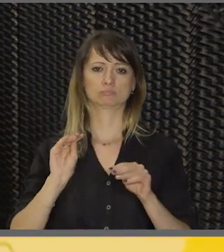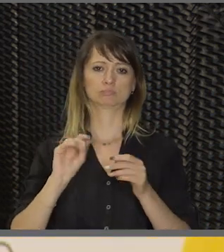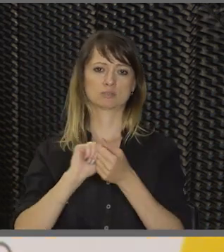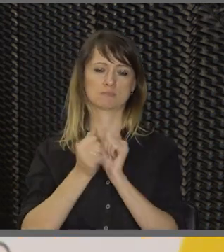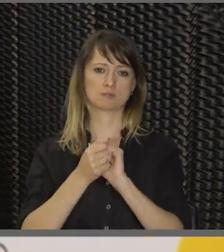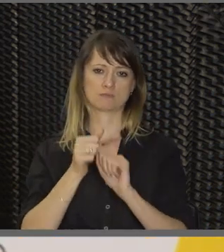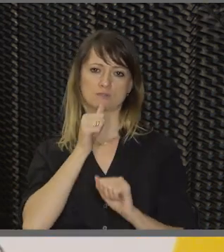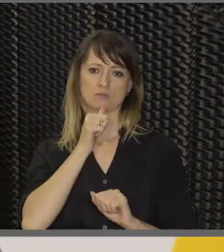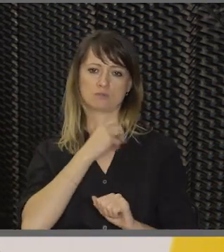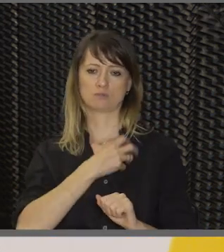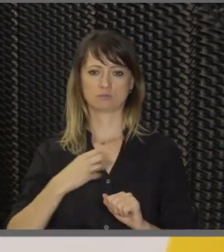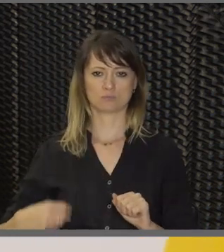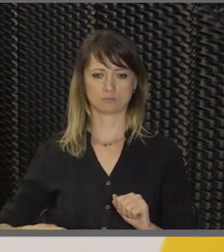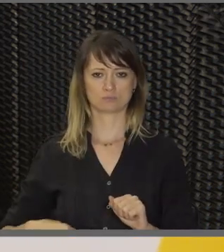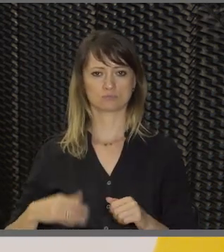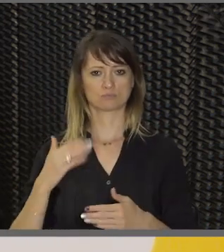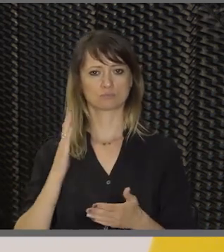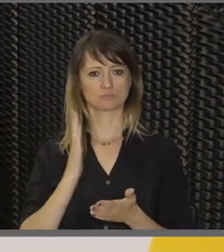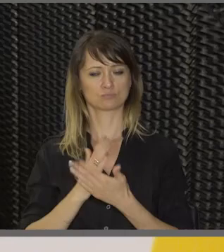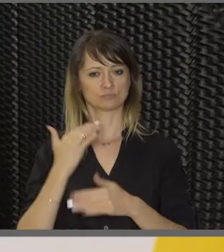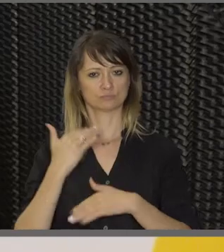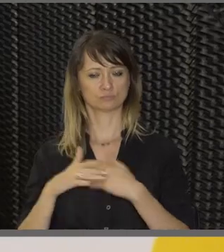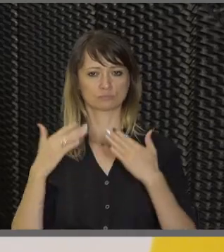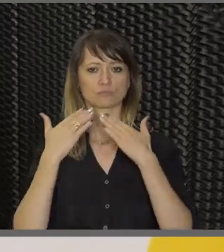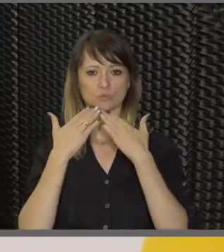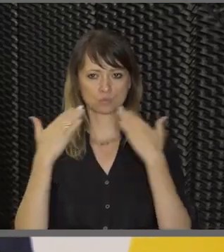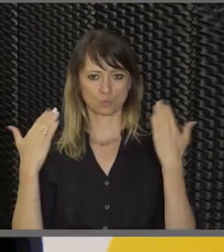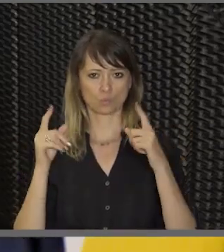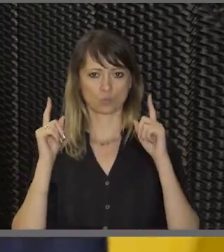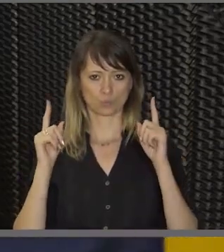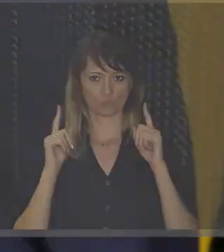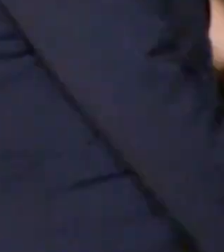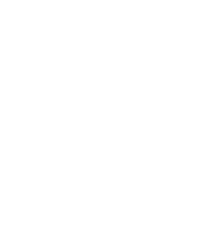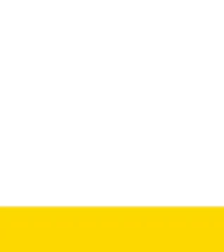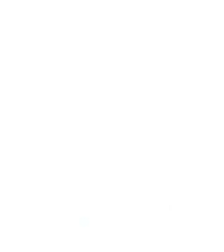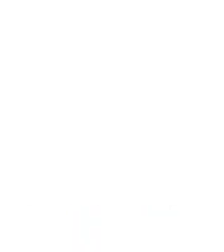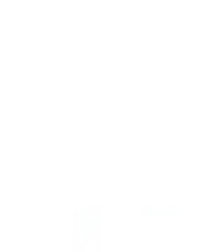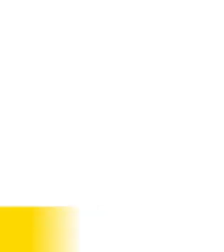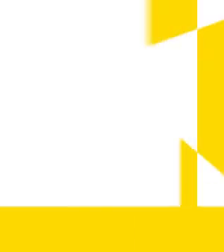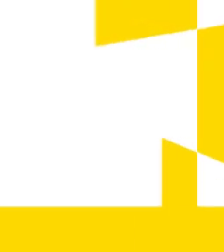gospodarki. Tyle z mojej strony. Bardzo Państwu serdecznie dziękuję za uwagę i przepraszam za przekroczenie czasu.